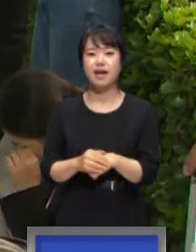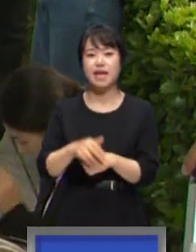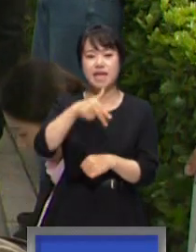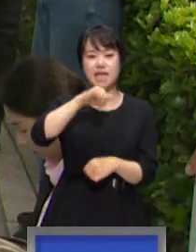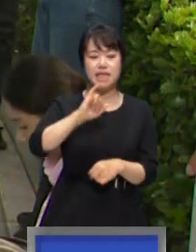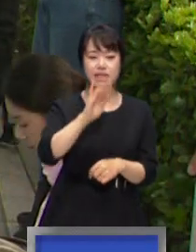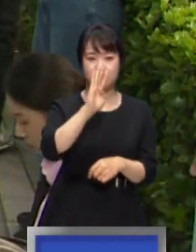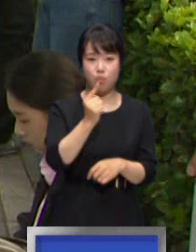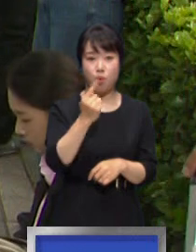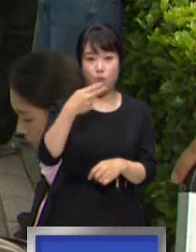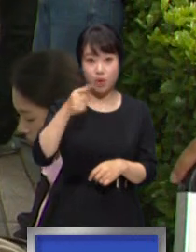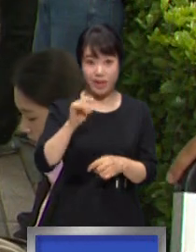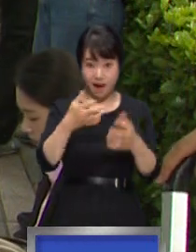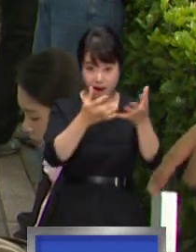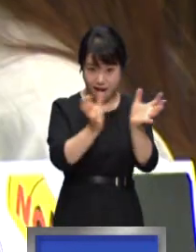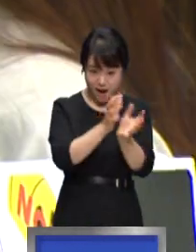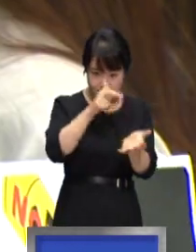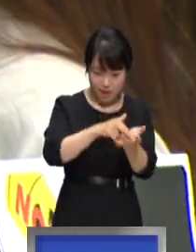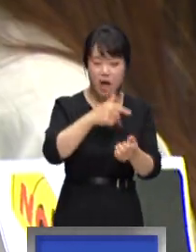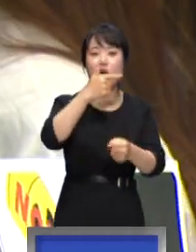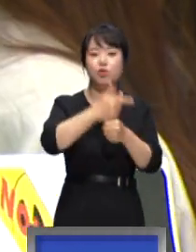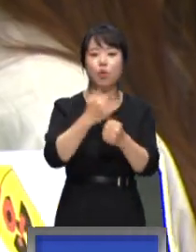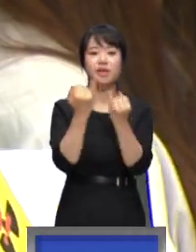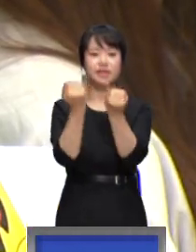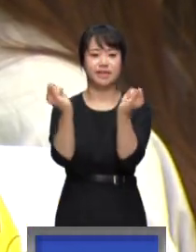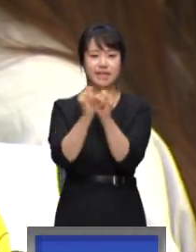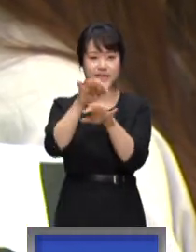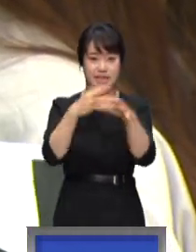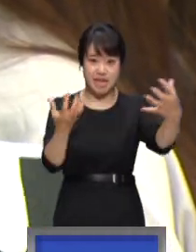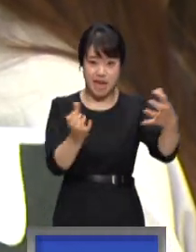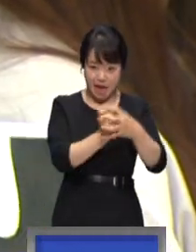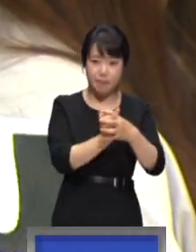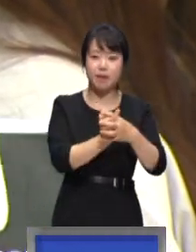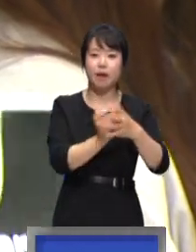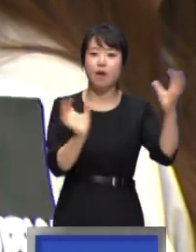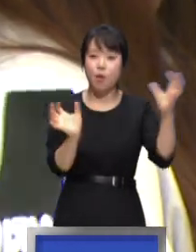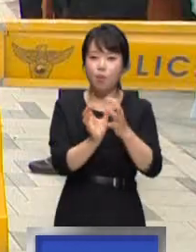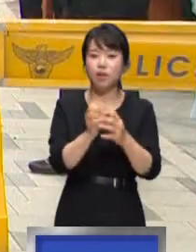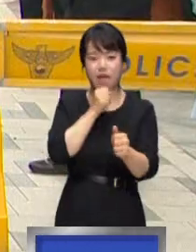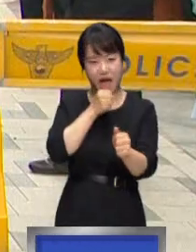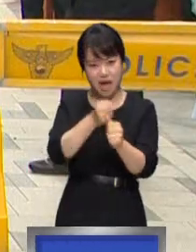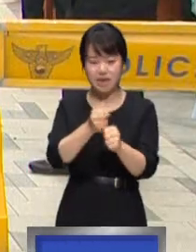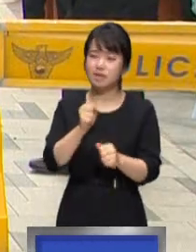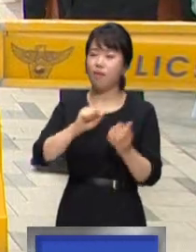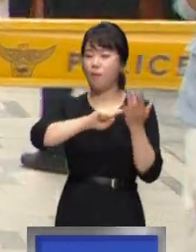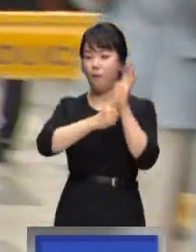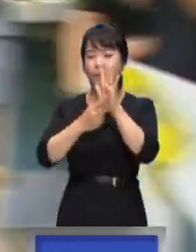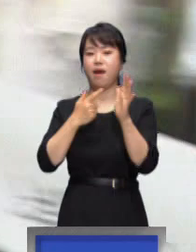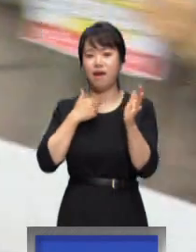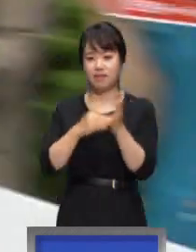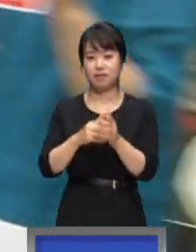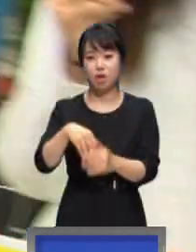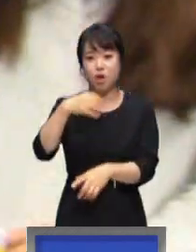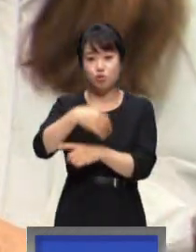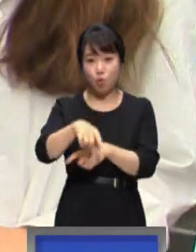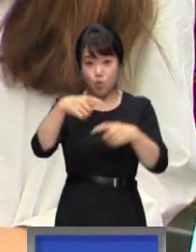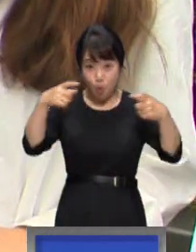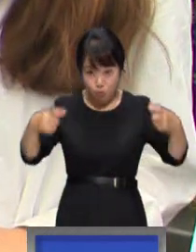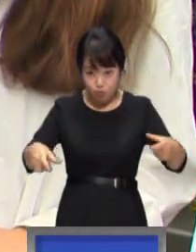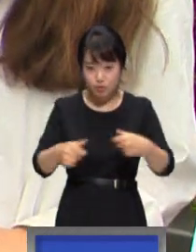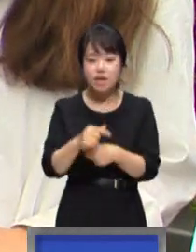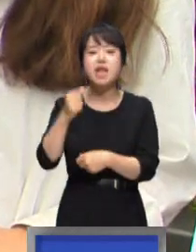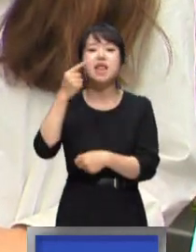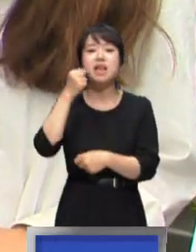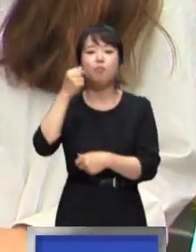진보당 노원구 위원회와 노원구 지역의 여성 단체들이 같은 날 기자회견을 열었습니다. 장소는 종로구에 위치한